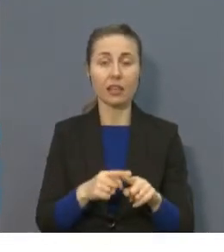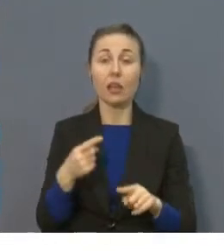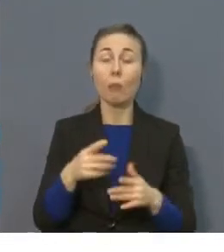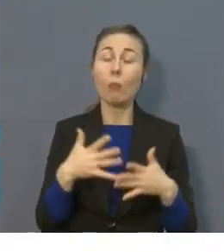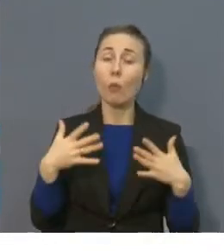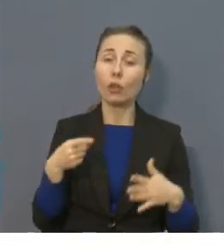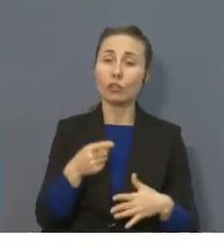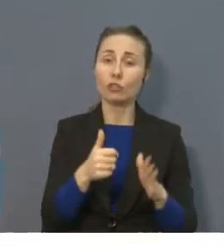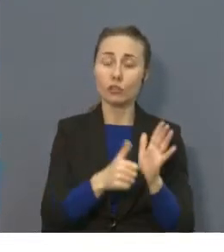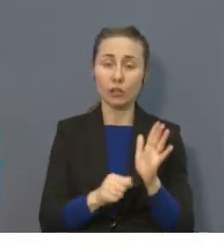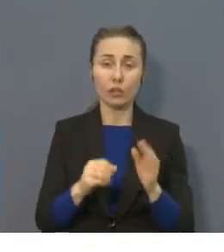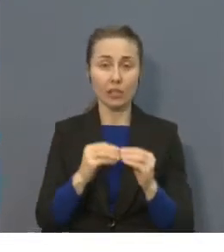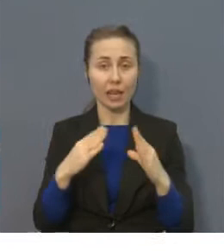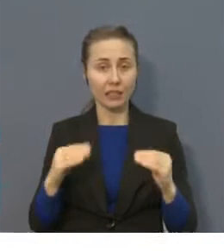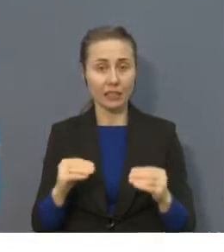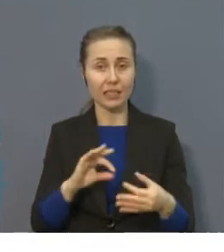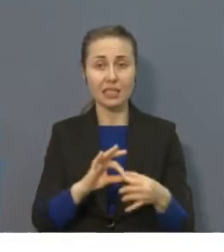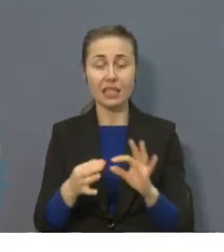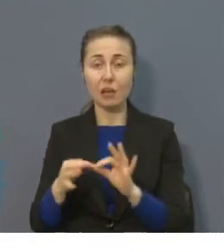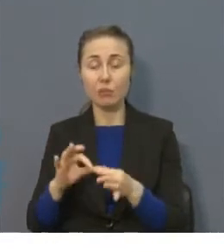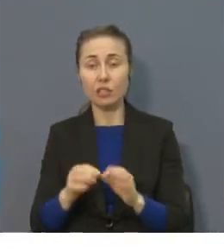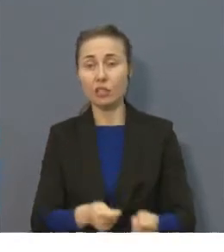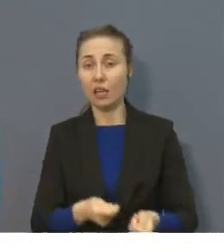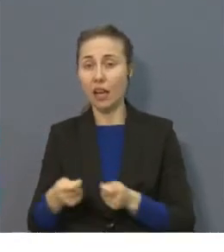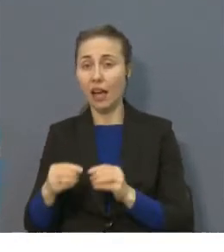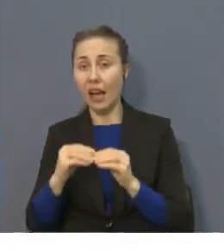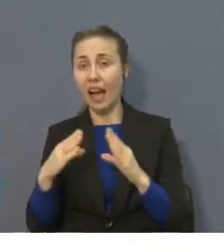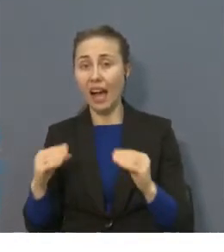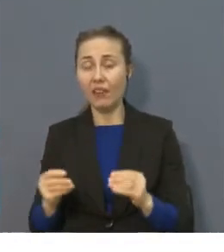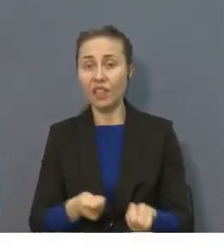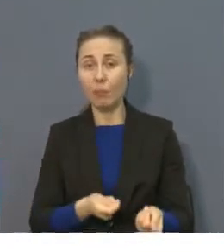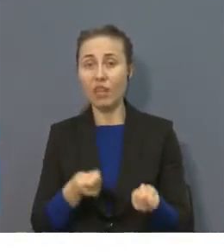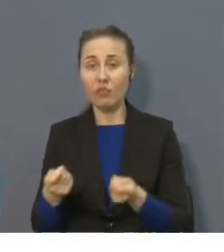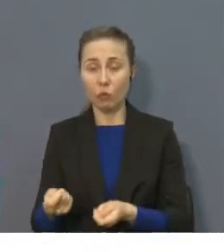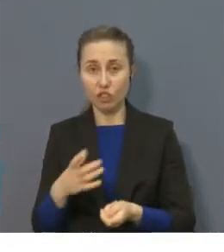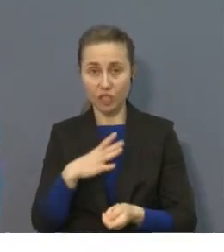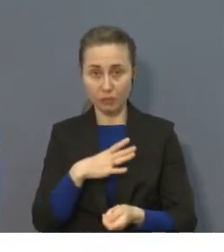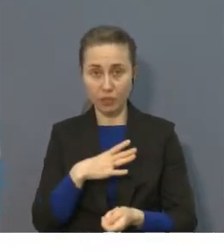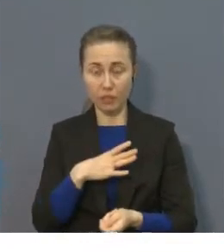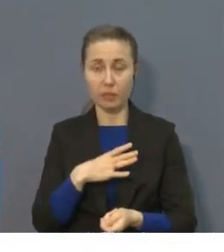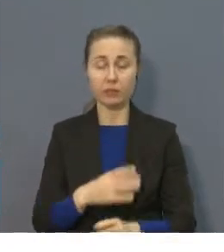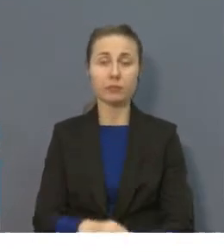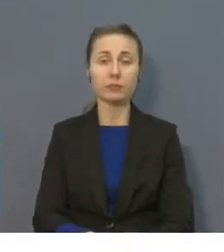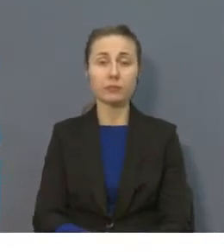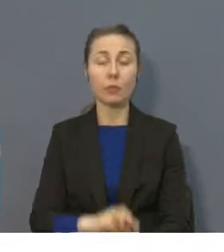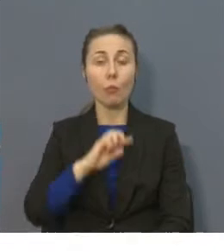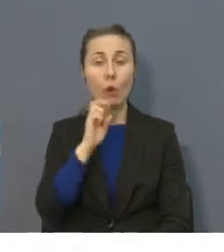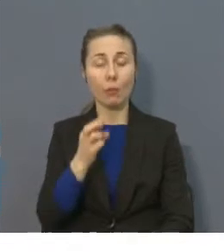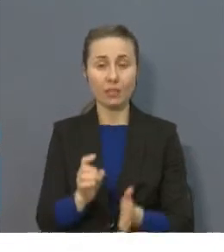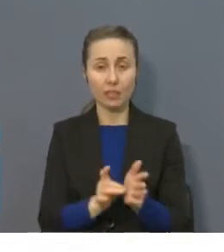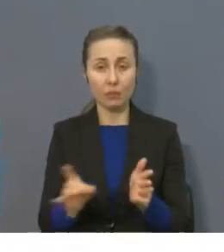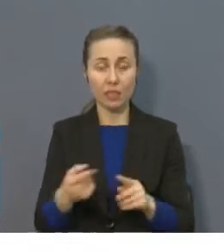төтенше жағдайлар департамент SMS хабарлама арқылы 5 миллион абонентке ескерту жолдады. 112 қауырт